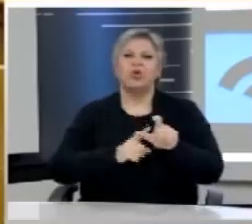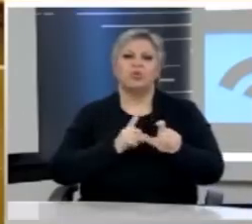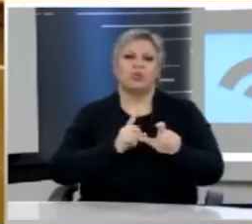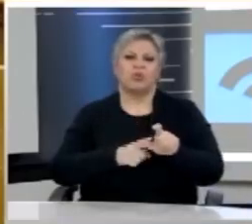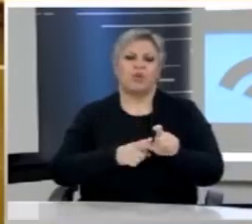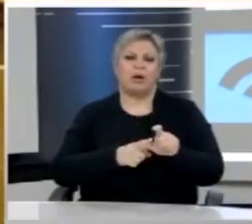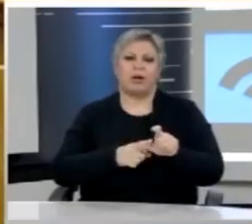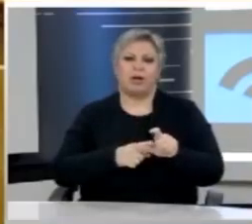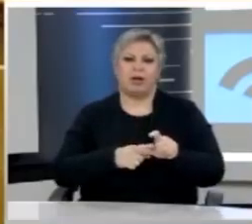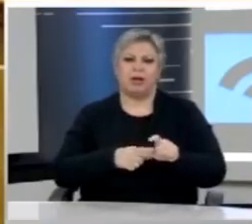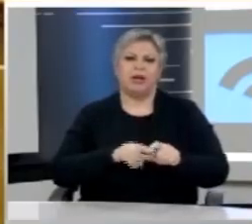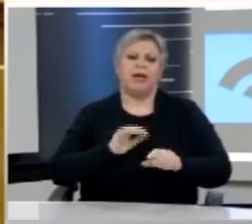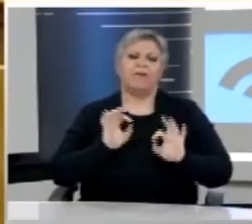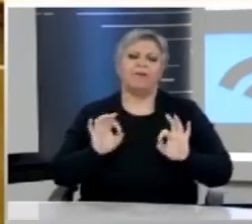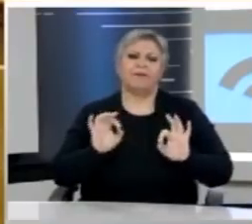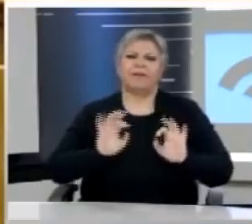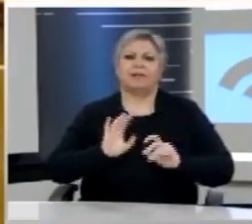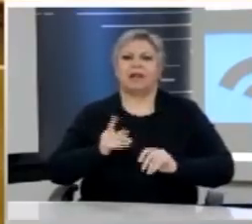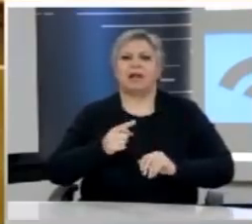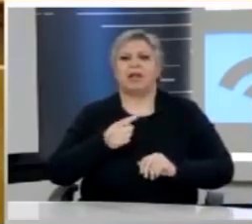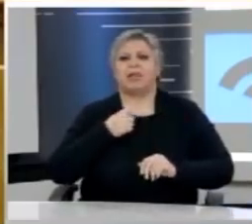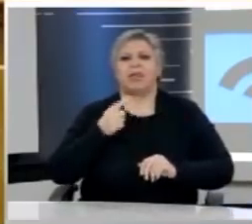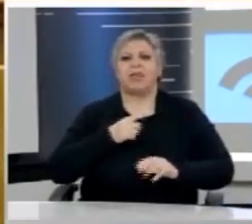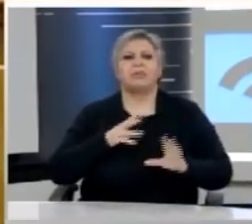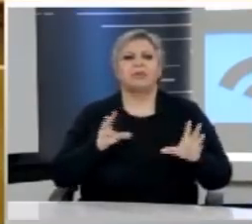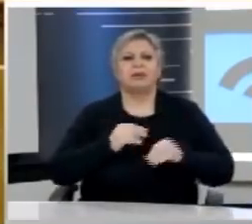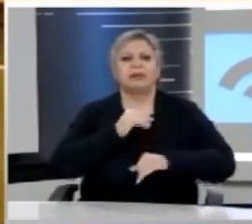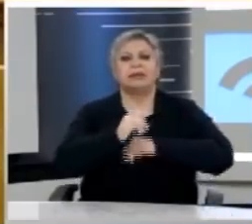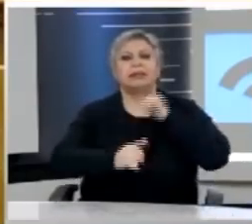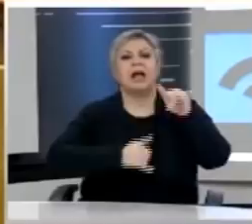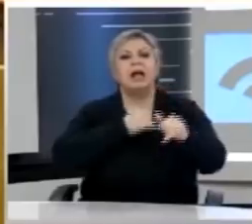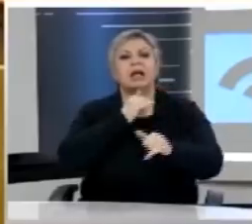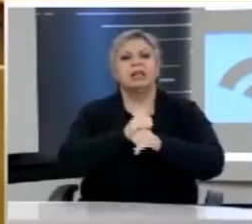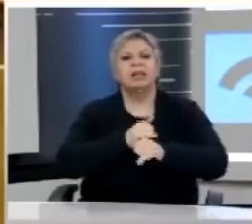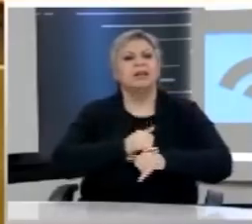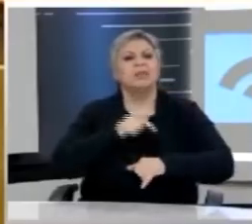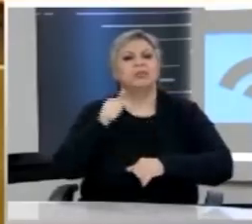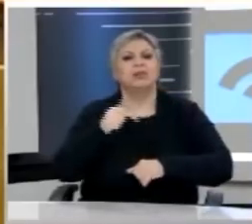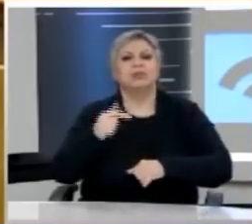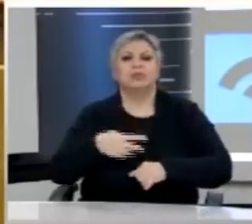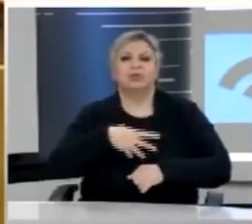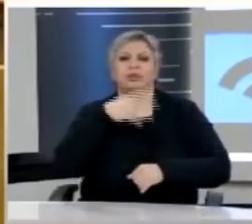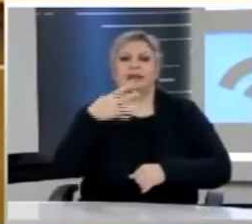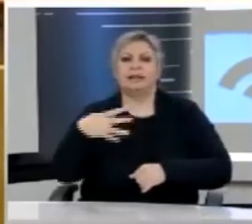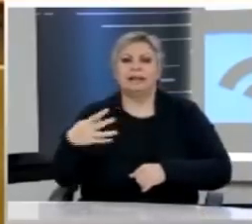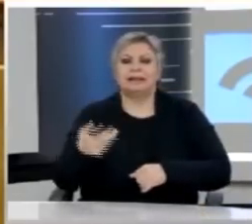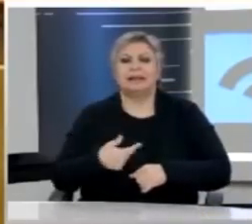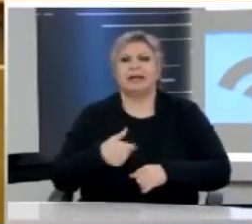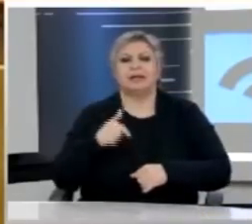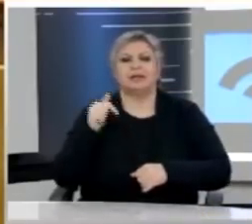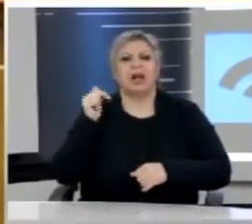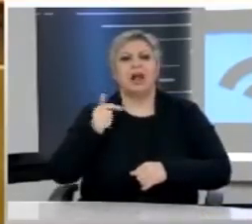μη εξαιρεταία τρόλ του ΣΥΡΙΖΑ στο διαδίκτυο που γράφουν καθ' υπόδειξη του Μαξίμου και της